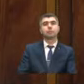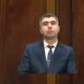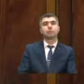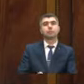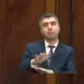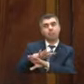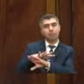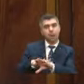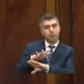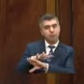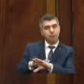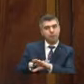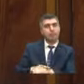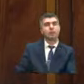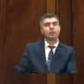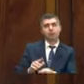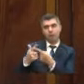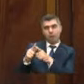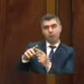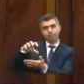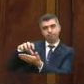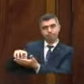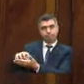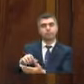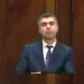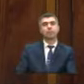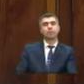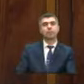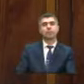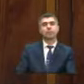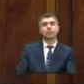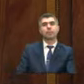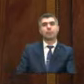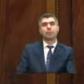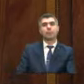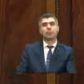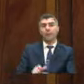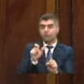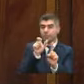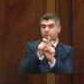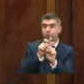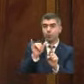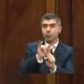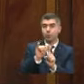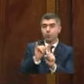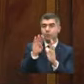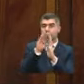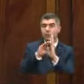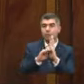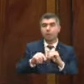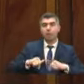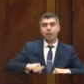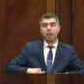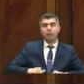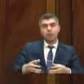والجهات وعدد من الجهات الأخرى. وهذا إن شاء الله وهذا تتابعه لجنة مركزية، ولكن بطبيعة الحال البرمجة